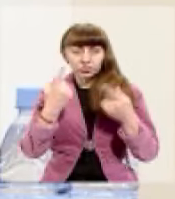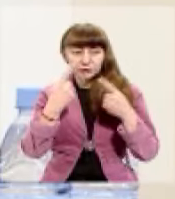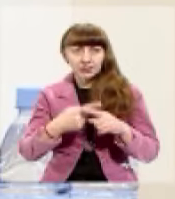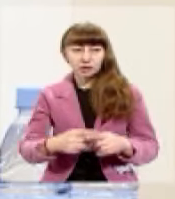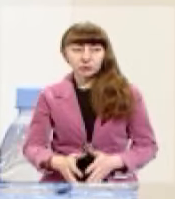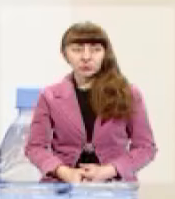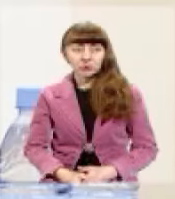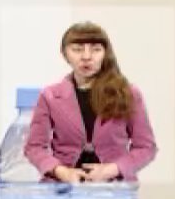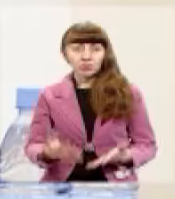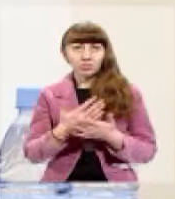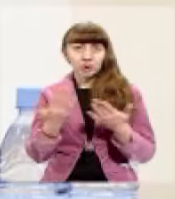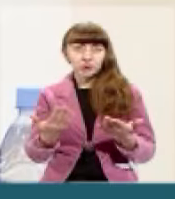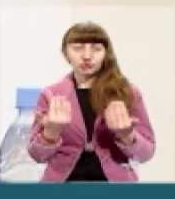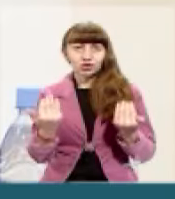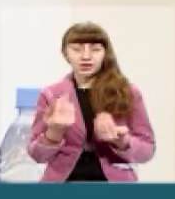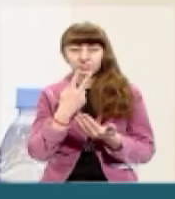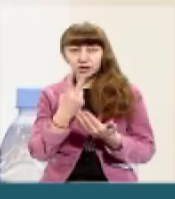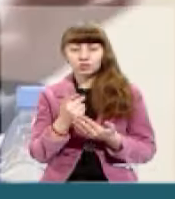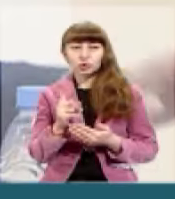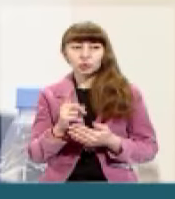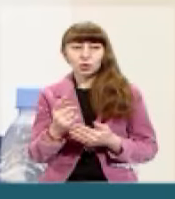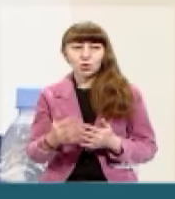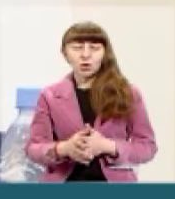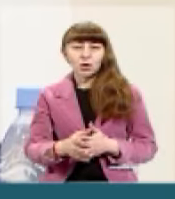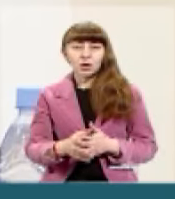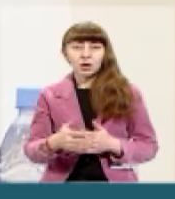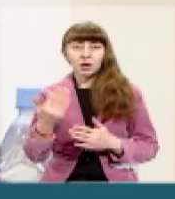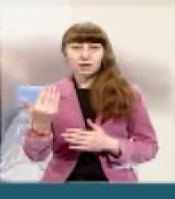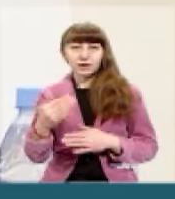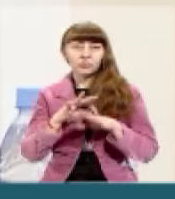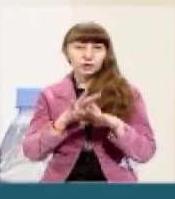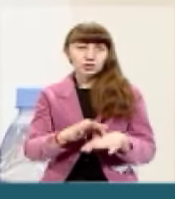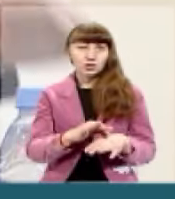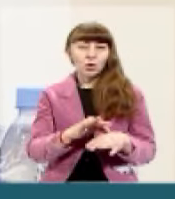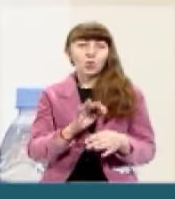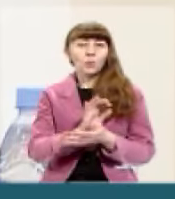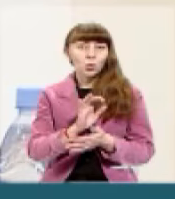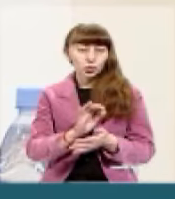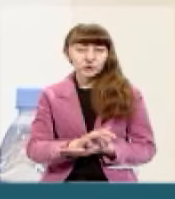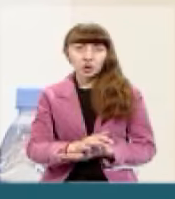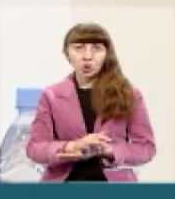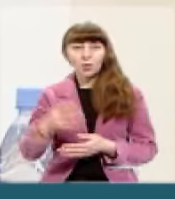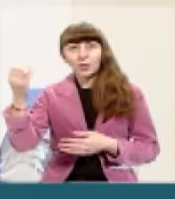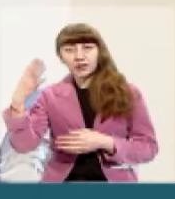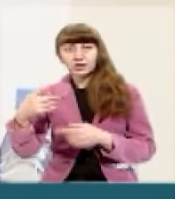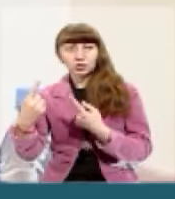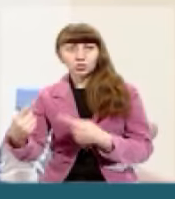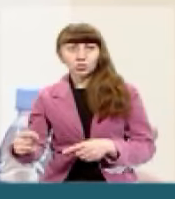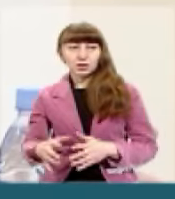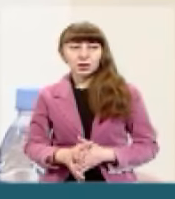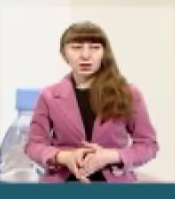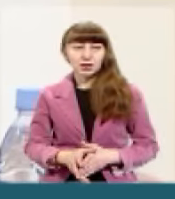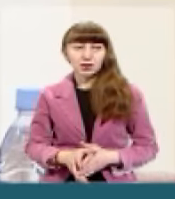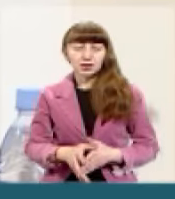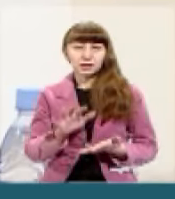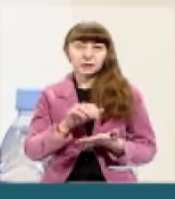Мы вообще приходим к тому, что вот у нас монополисты вы по мусору, монополисты по освещению у нас там вот этот Ахлупин сидит. И